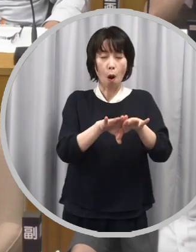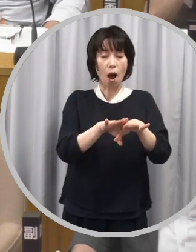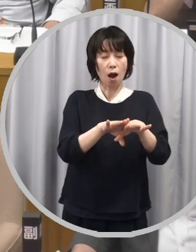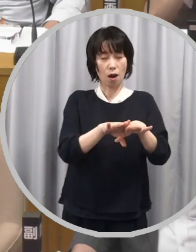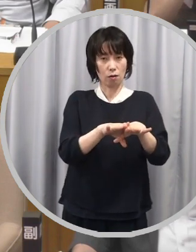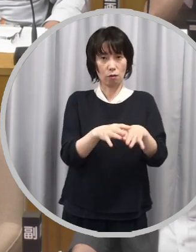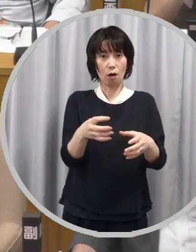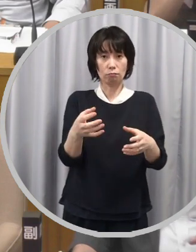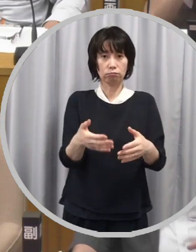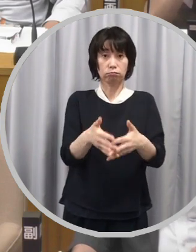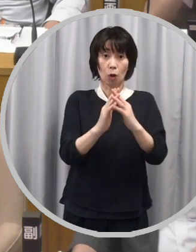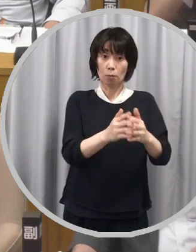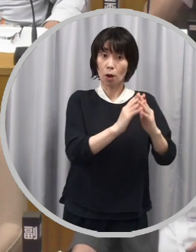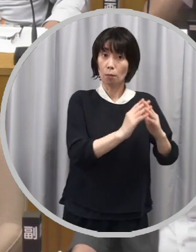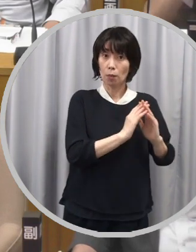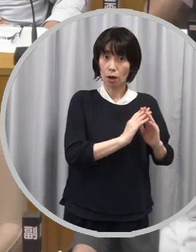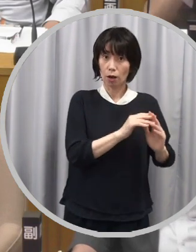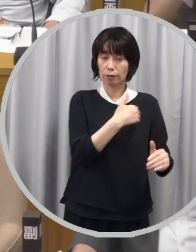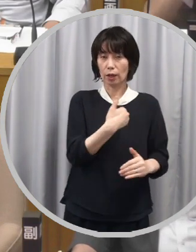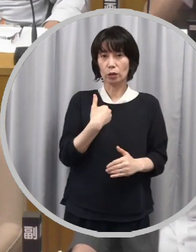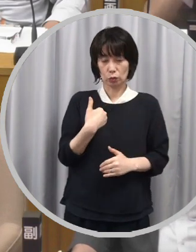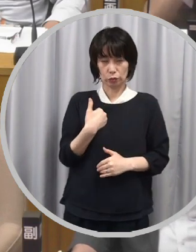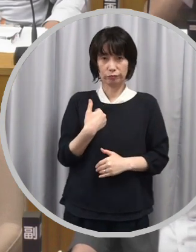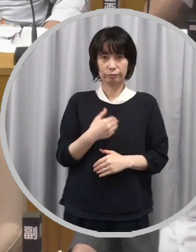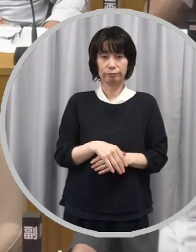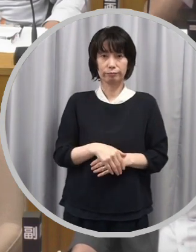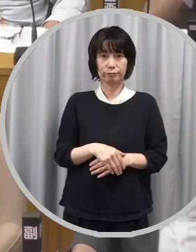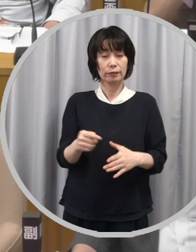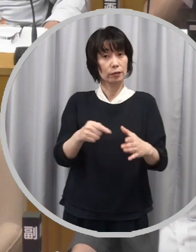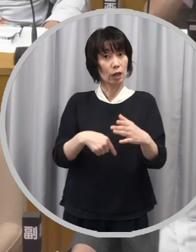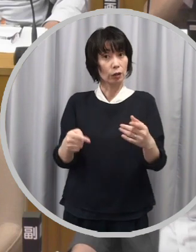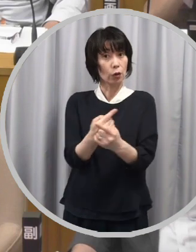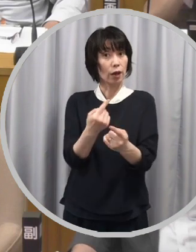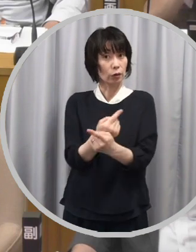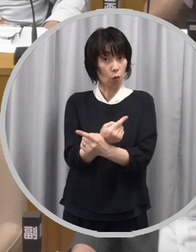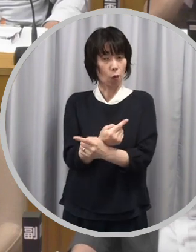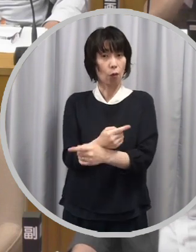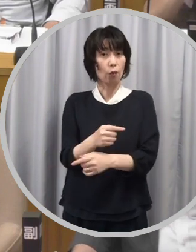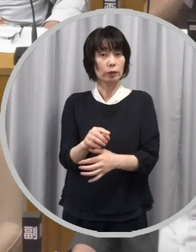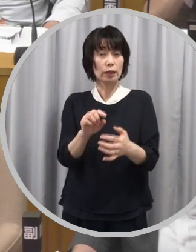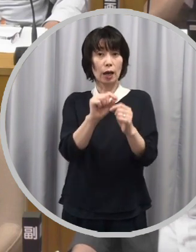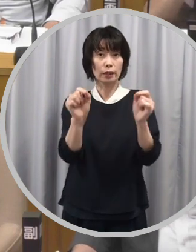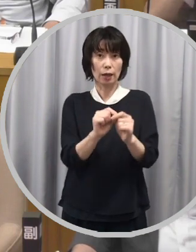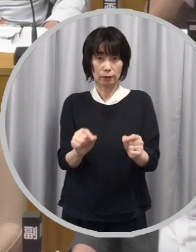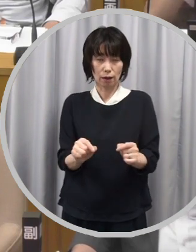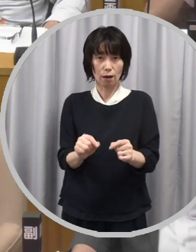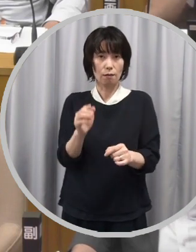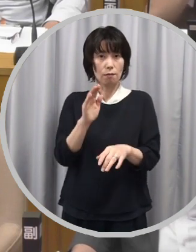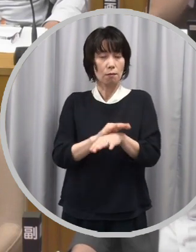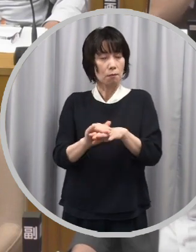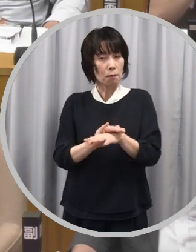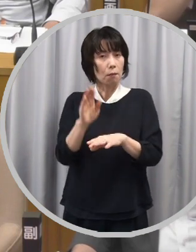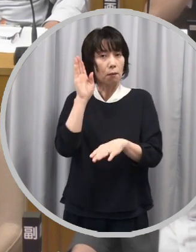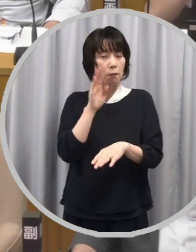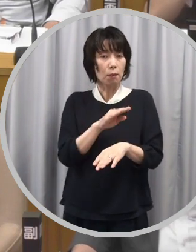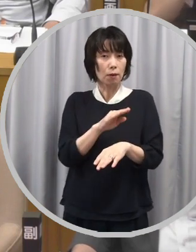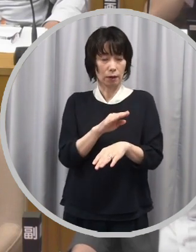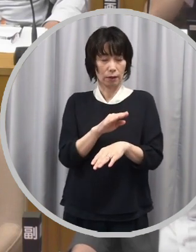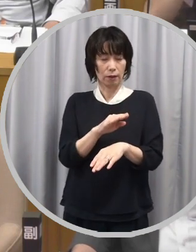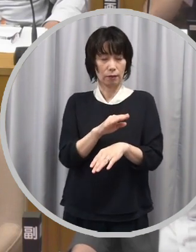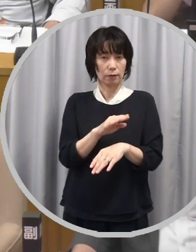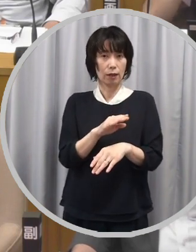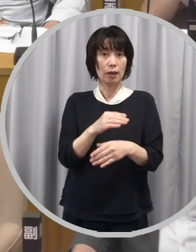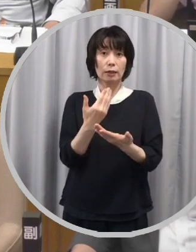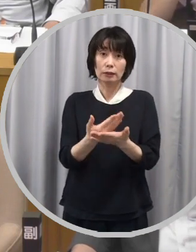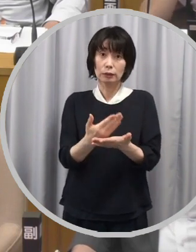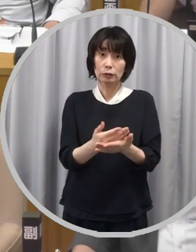能となります。これらの変更によりまして、市民生活において利便性の高い施設や 多様なニーズに